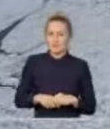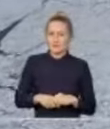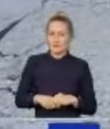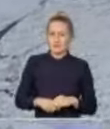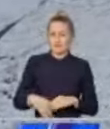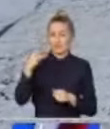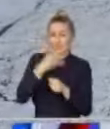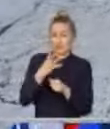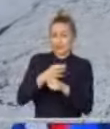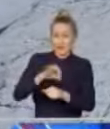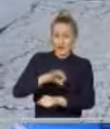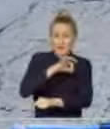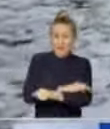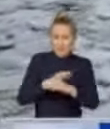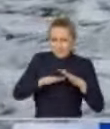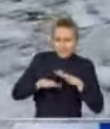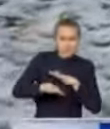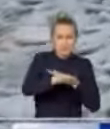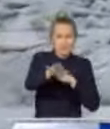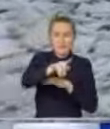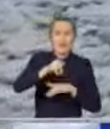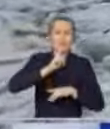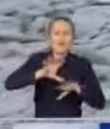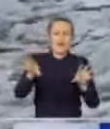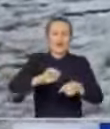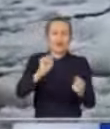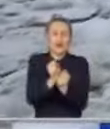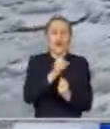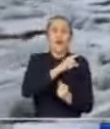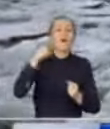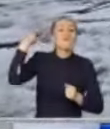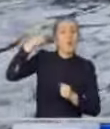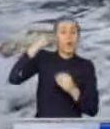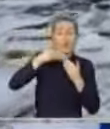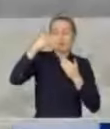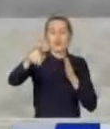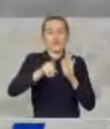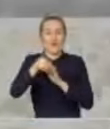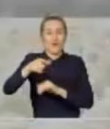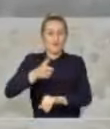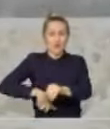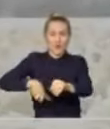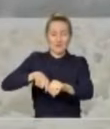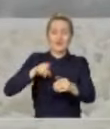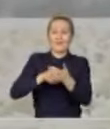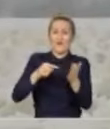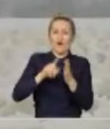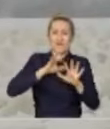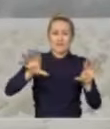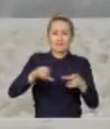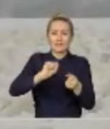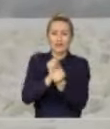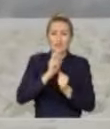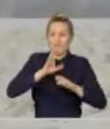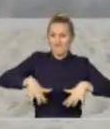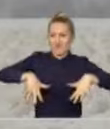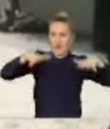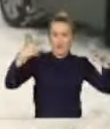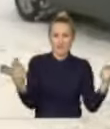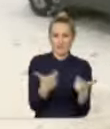40 kilometrów skutego lodu od Włocławka aż po Płock. To właśnie tu stworzył się zator lodowy na Wiśle. Przekroczone są stany